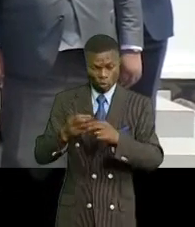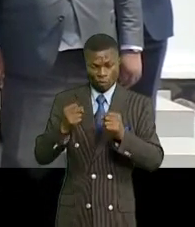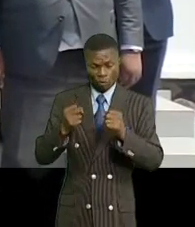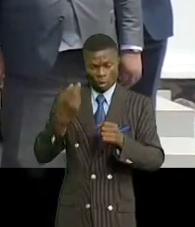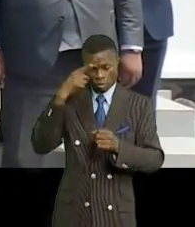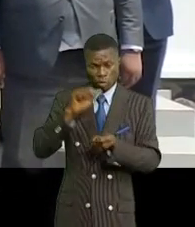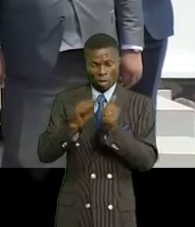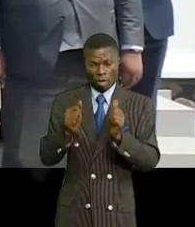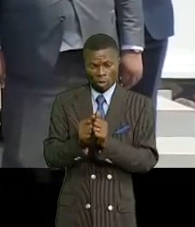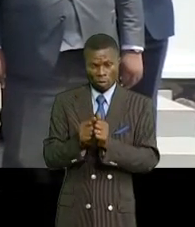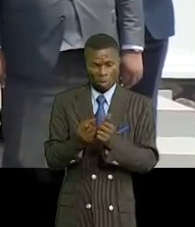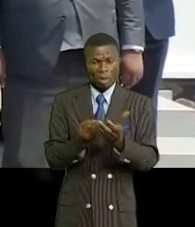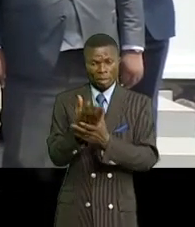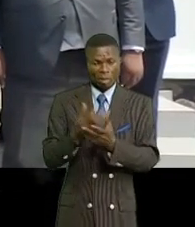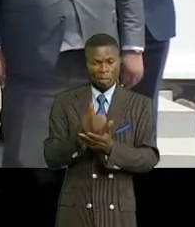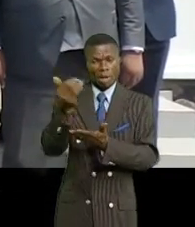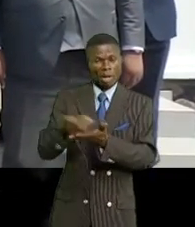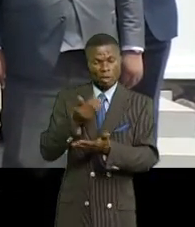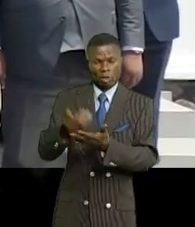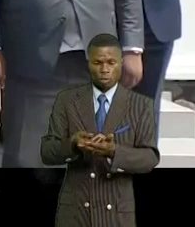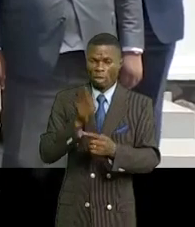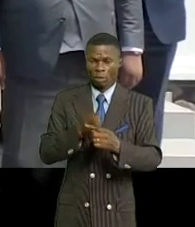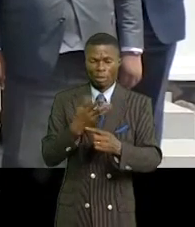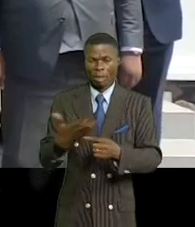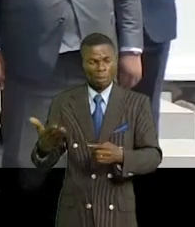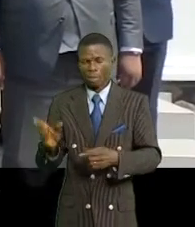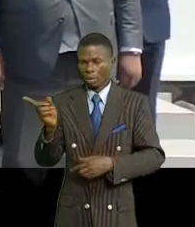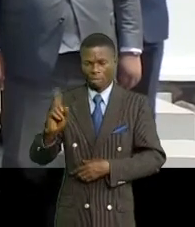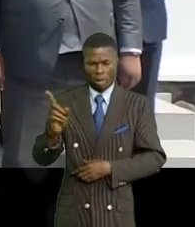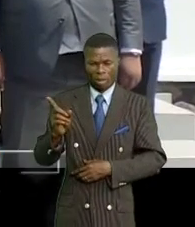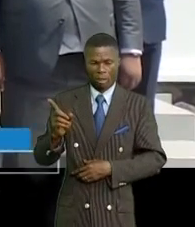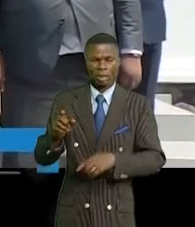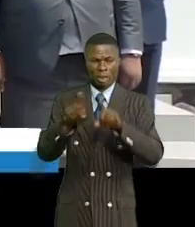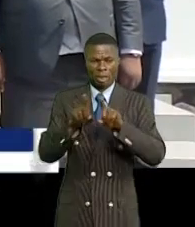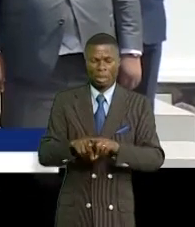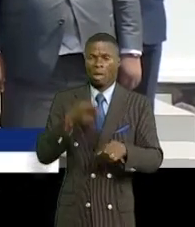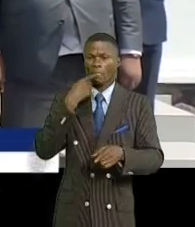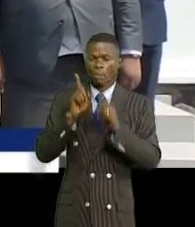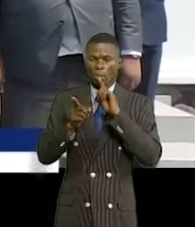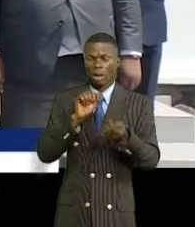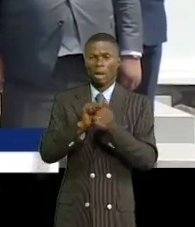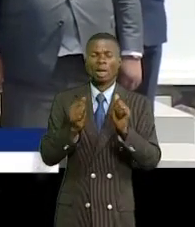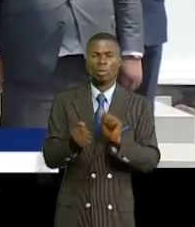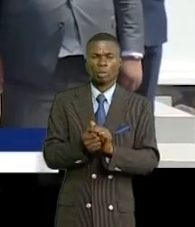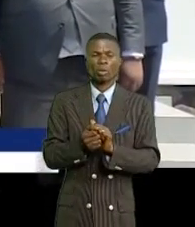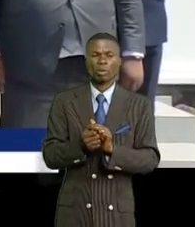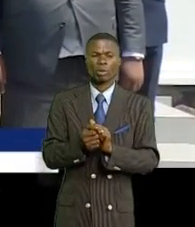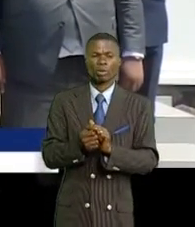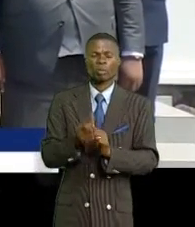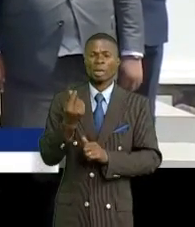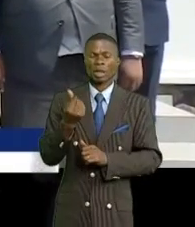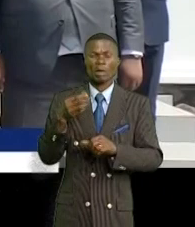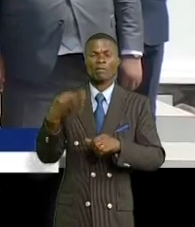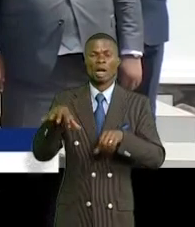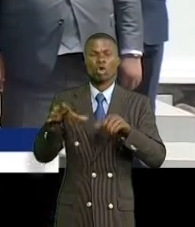retracer les manques à gagner pour notre pays. Et nous avons également parlé de la situation de notre monnaie, et